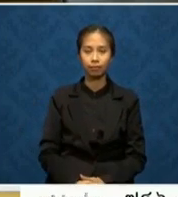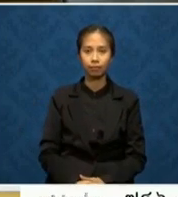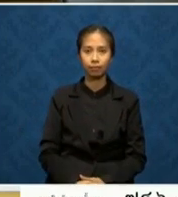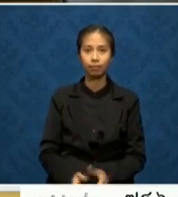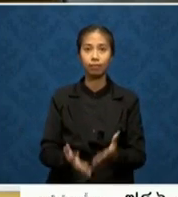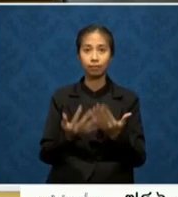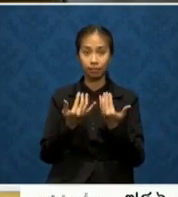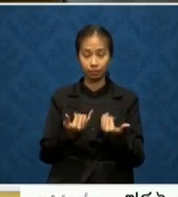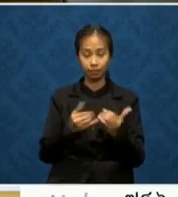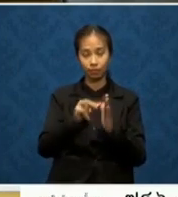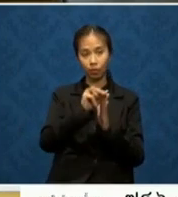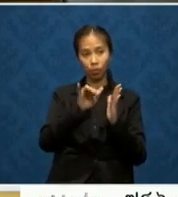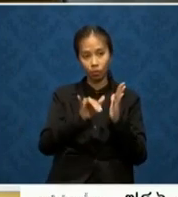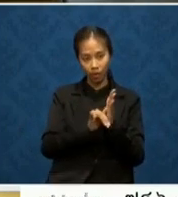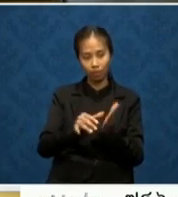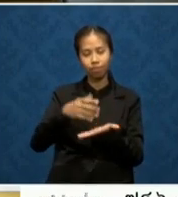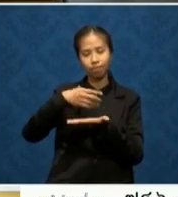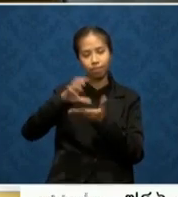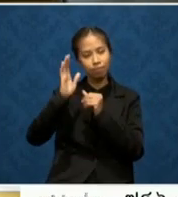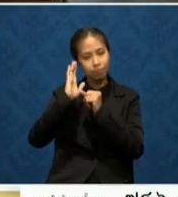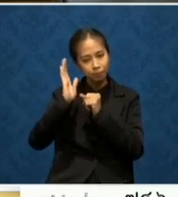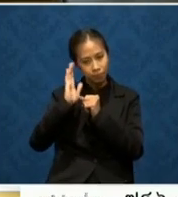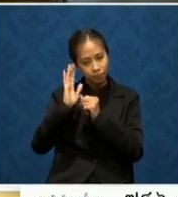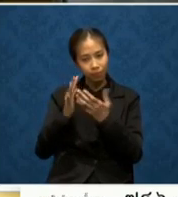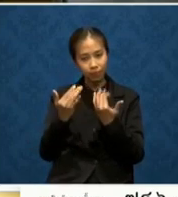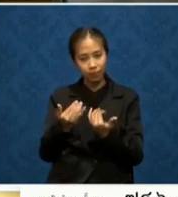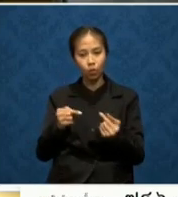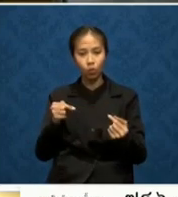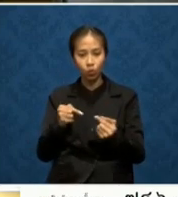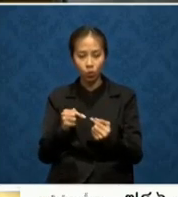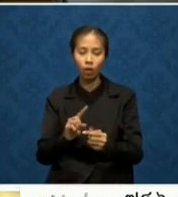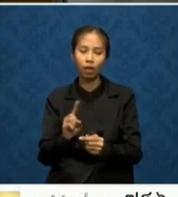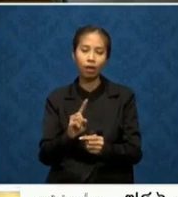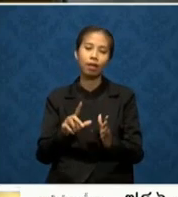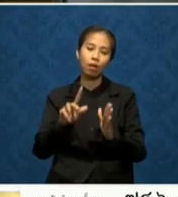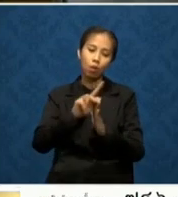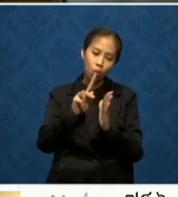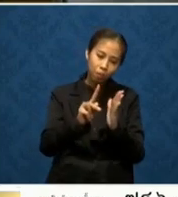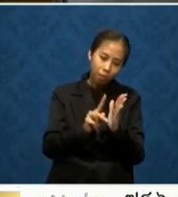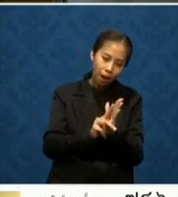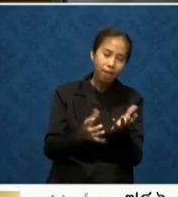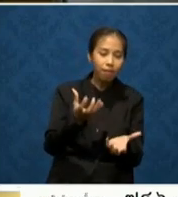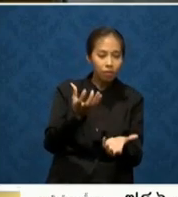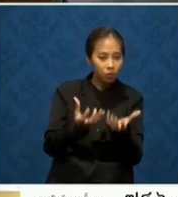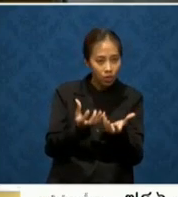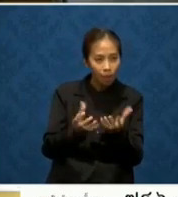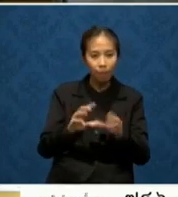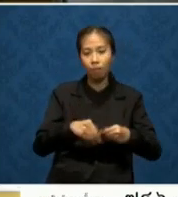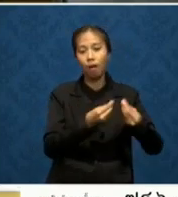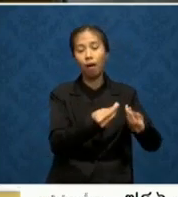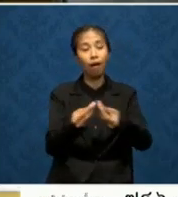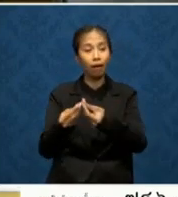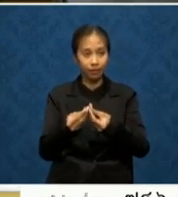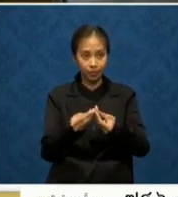ยบายที่บอกว่าจะสร้างหลักนิติรัฐจะฟื้นฟูหลักนิติธรรมตรงนี้ครับผ